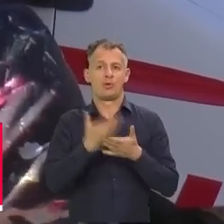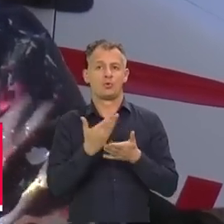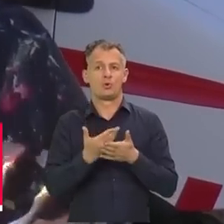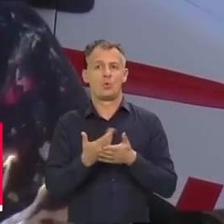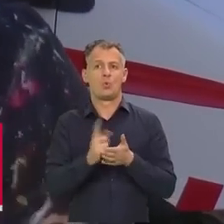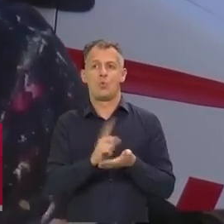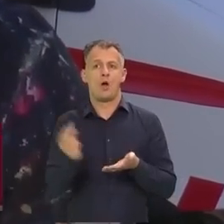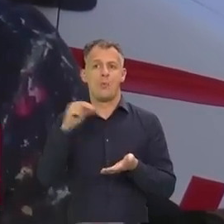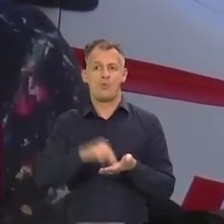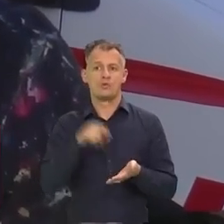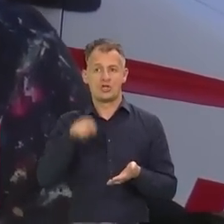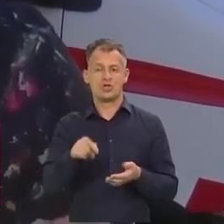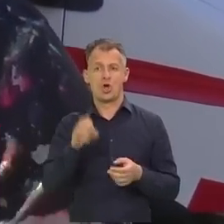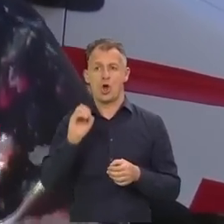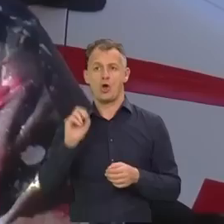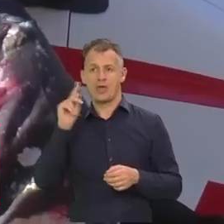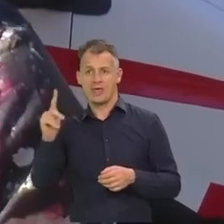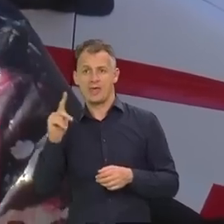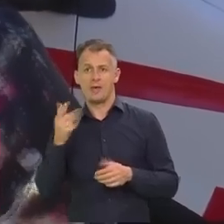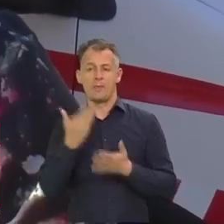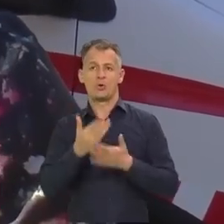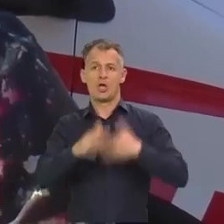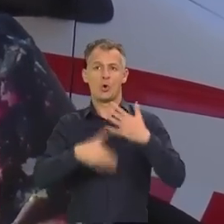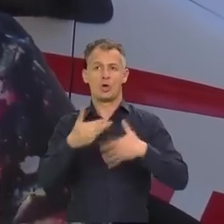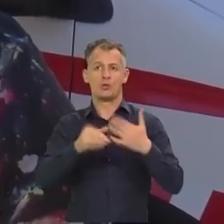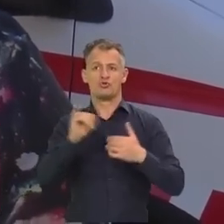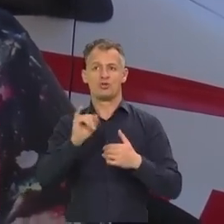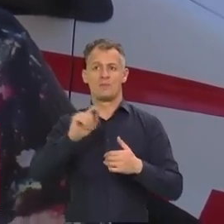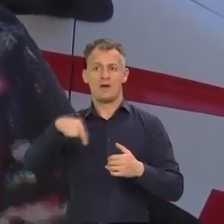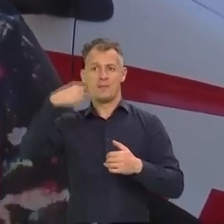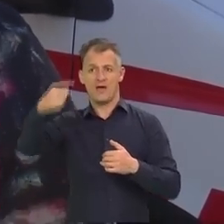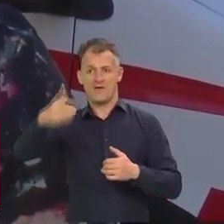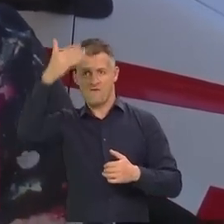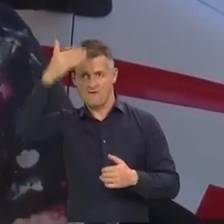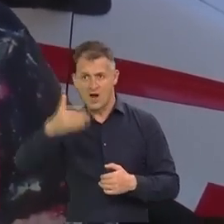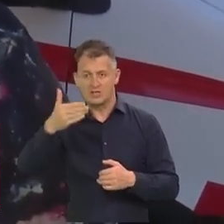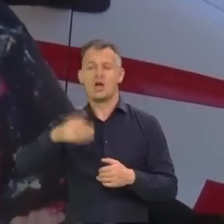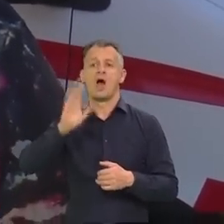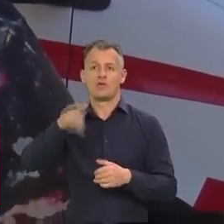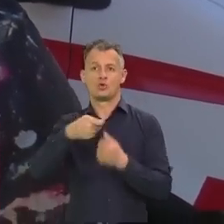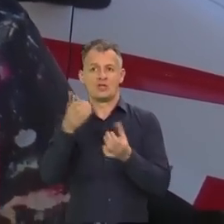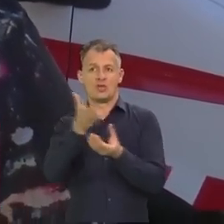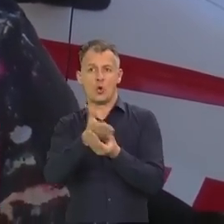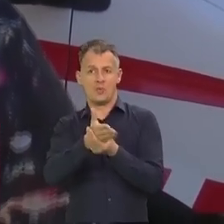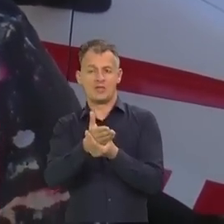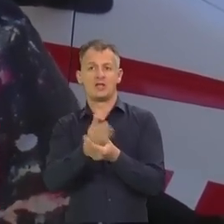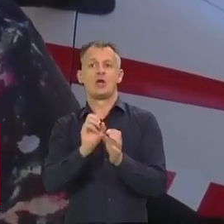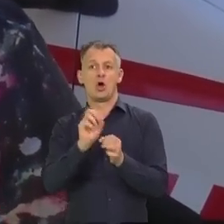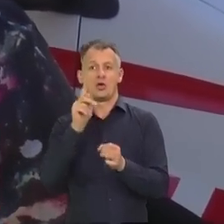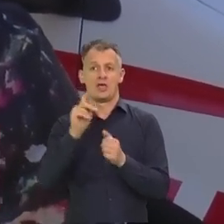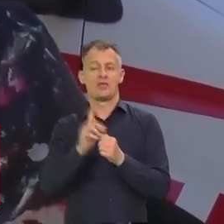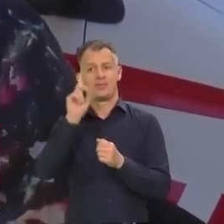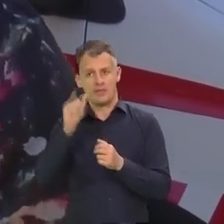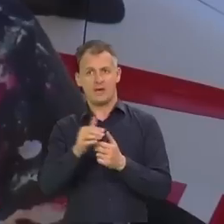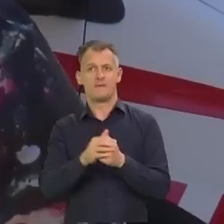nu suntem puși aici ok, deoarece îi încurcăm pe cei de mai în față. Aveți avizele toate în ordine? Sigur, totul este în regulă, mai puțin acordul primarului,